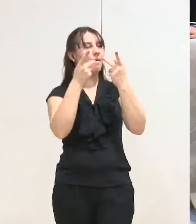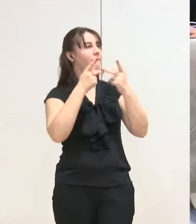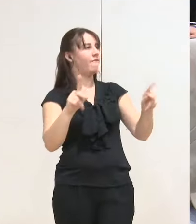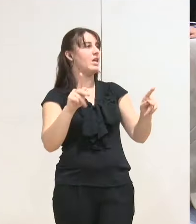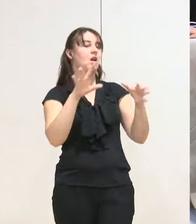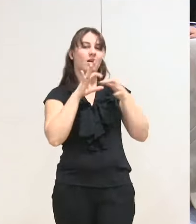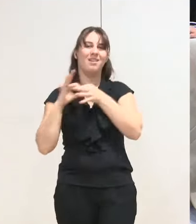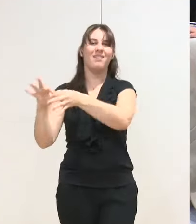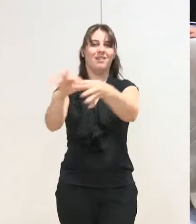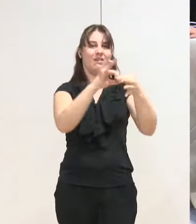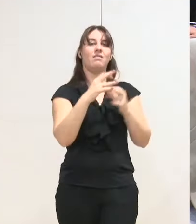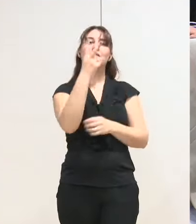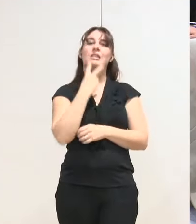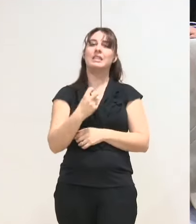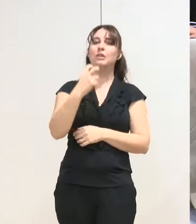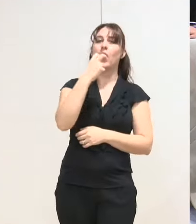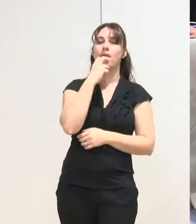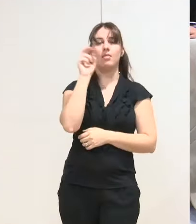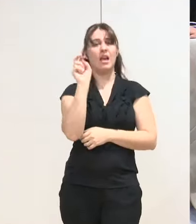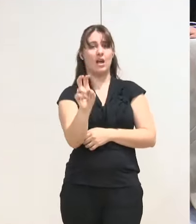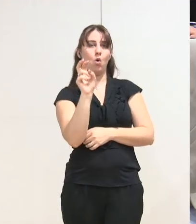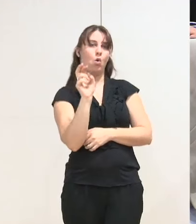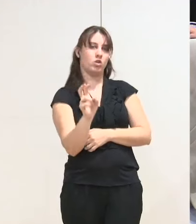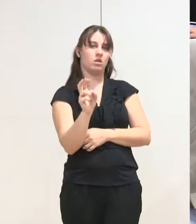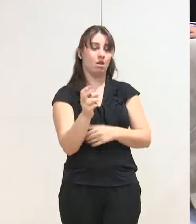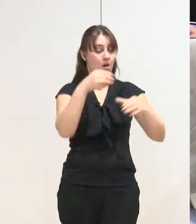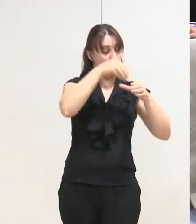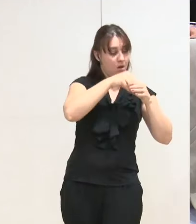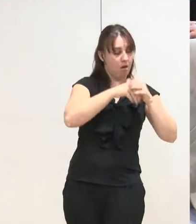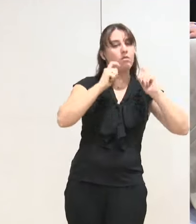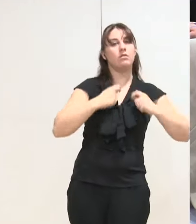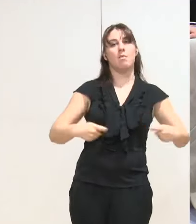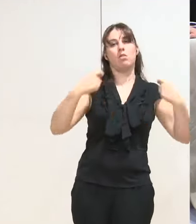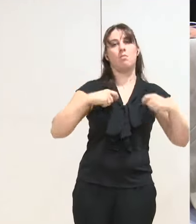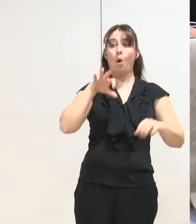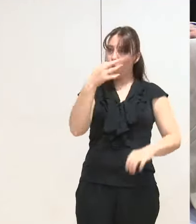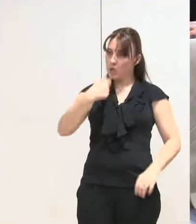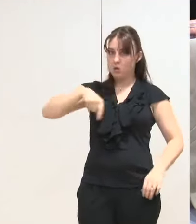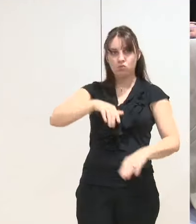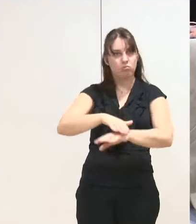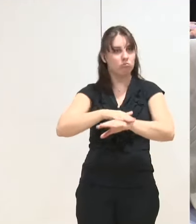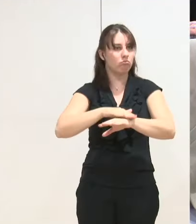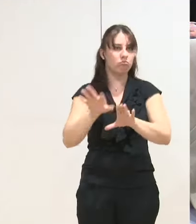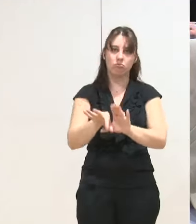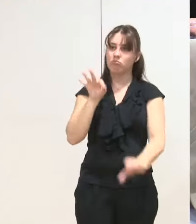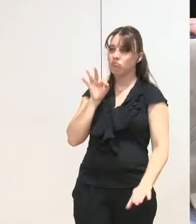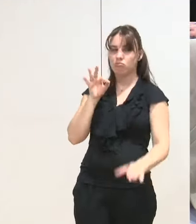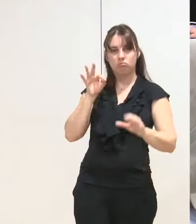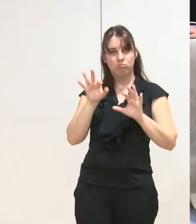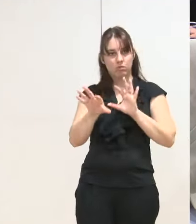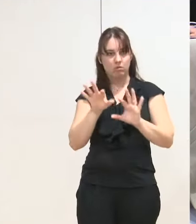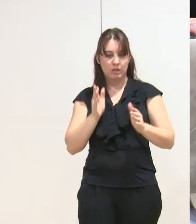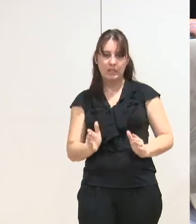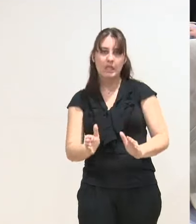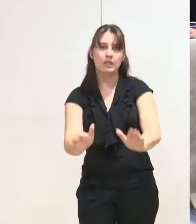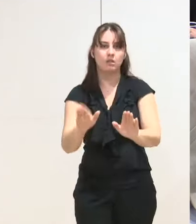solidaire et écologique car oui nous faisons des choix politiques et nous mettons en œuvre notre projet au service